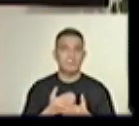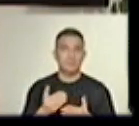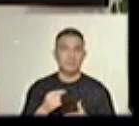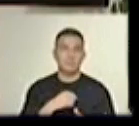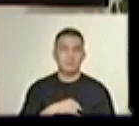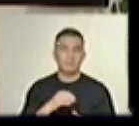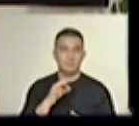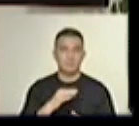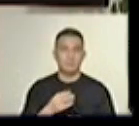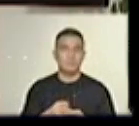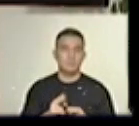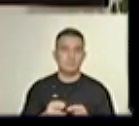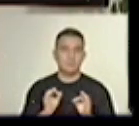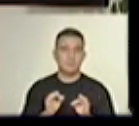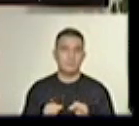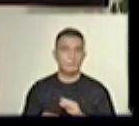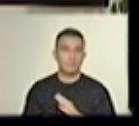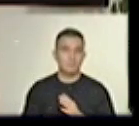ham to'g'ri.